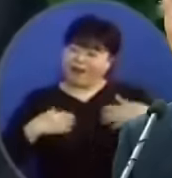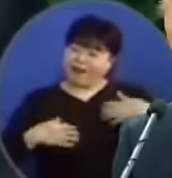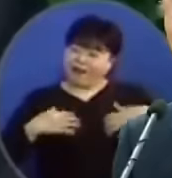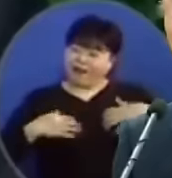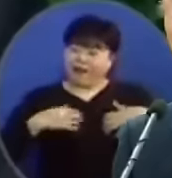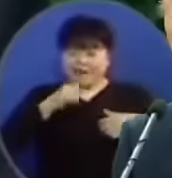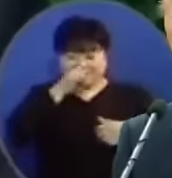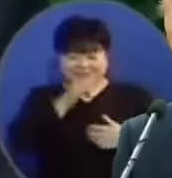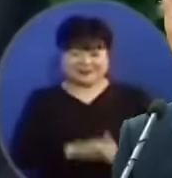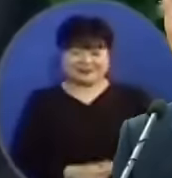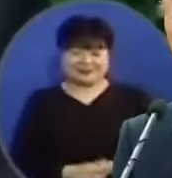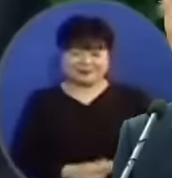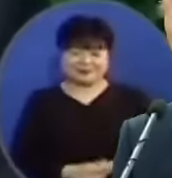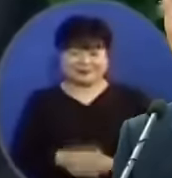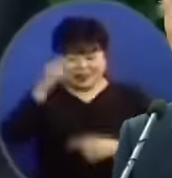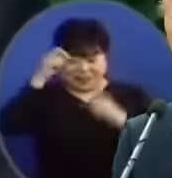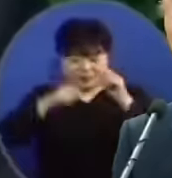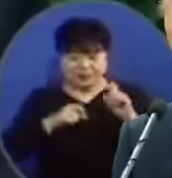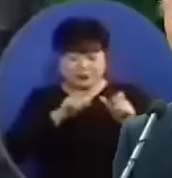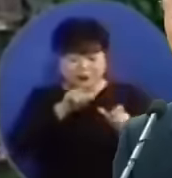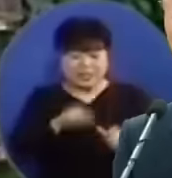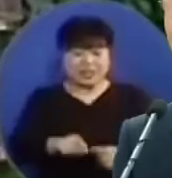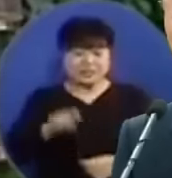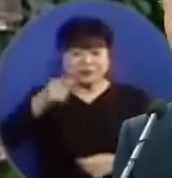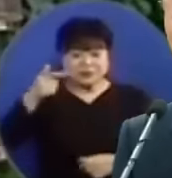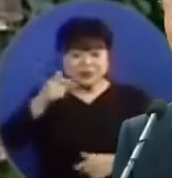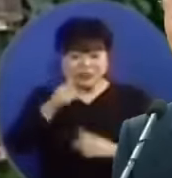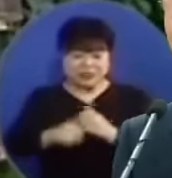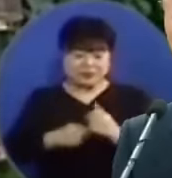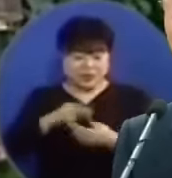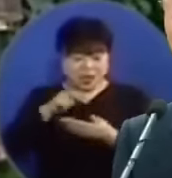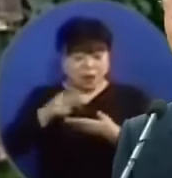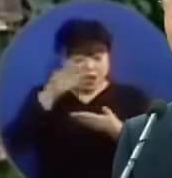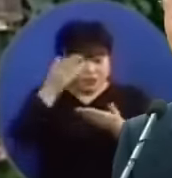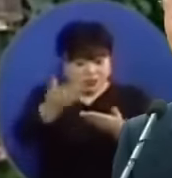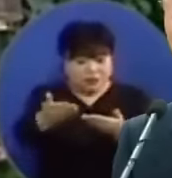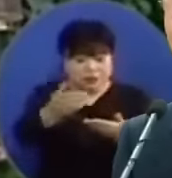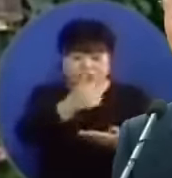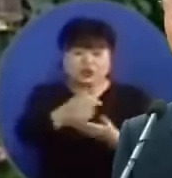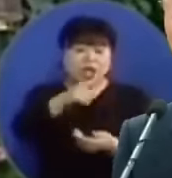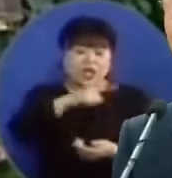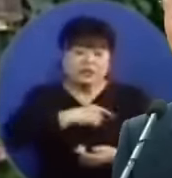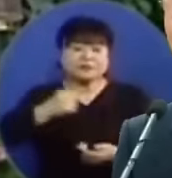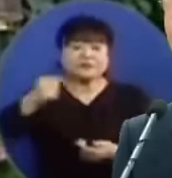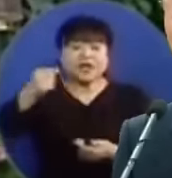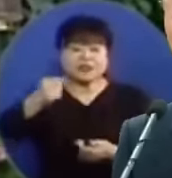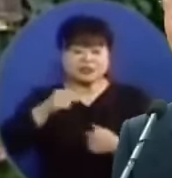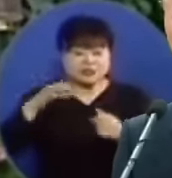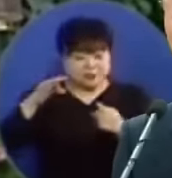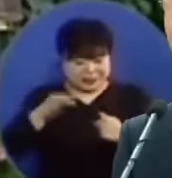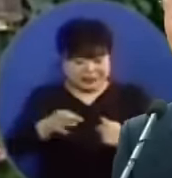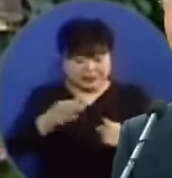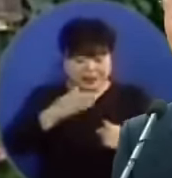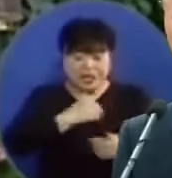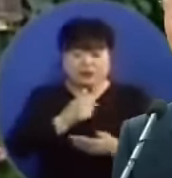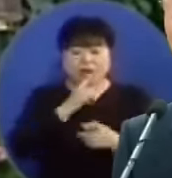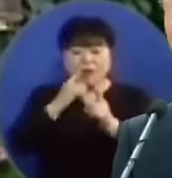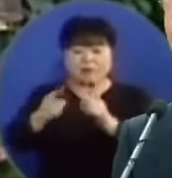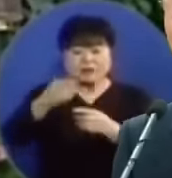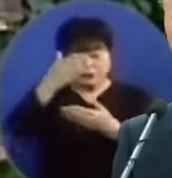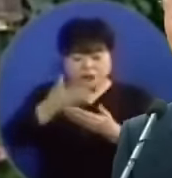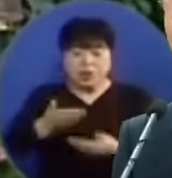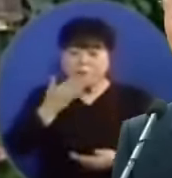것입니다. 예레미야 15장 16절에 만군의 하나님 야훼시여 나는 주의 이름을 일컬음을 받는 자라. 내가 주의